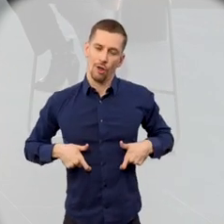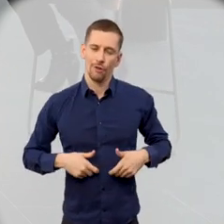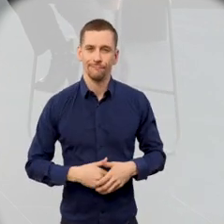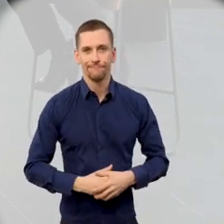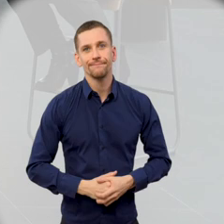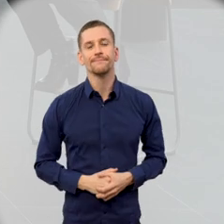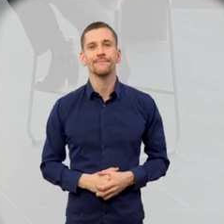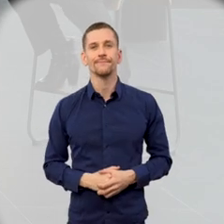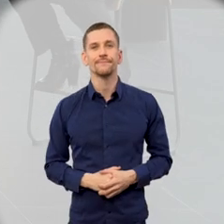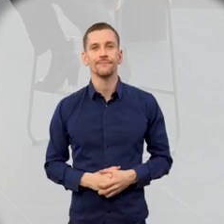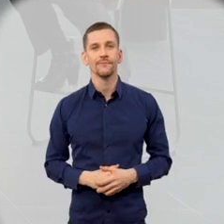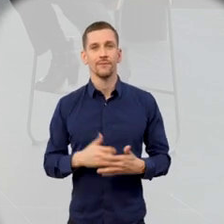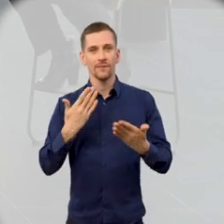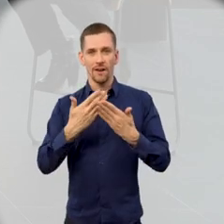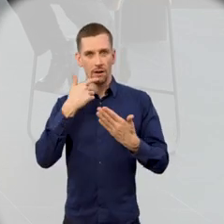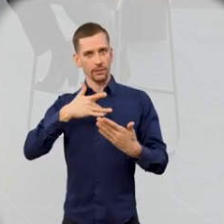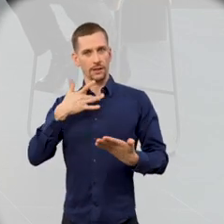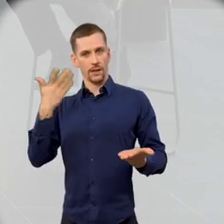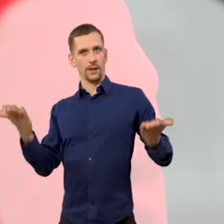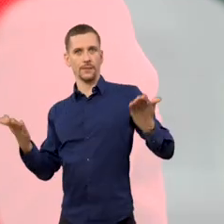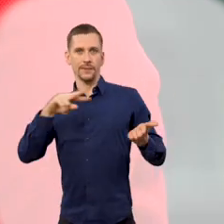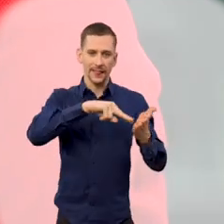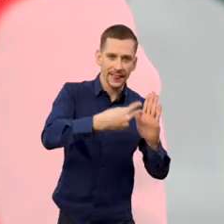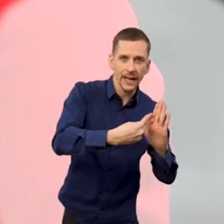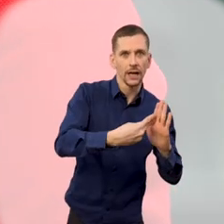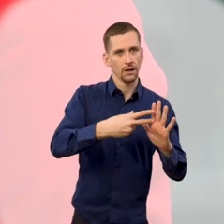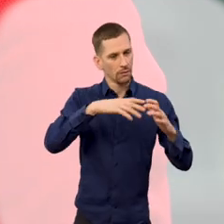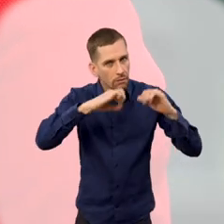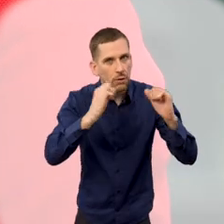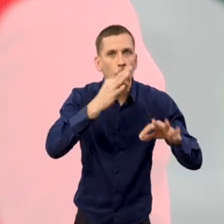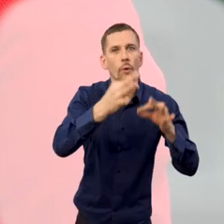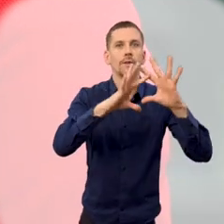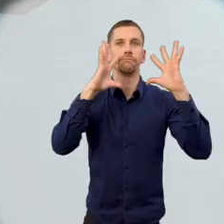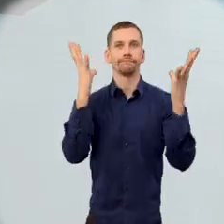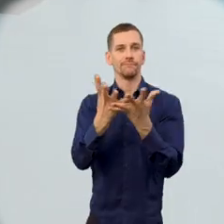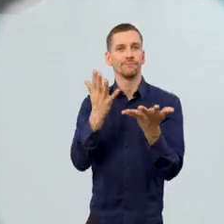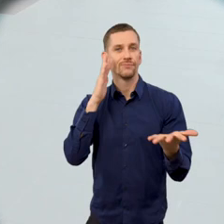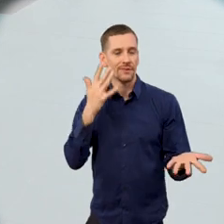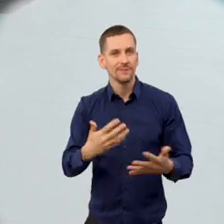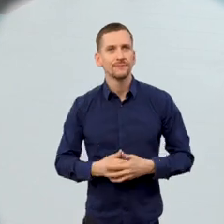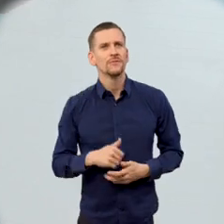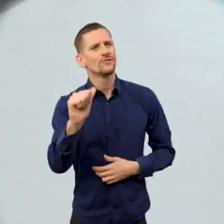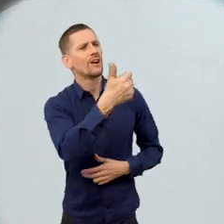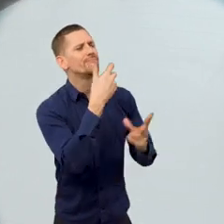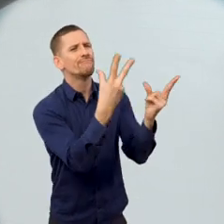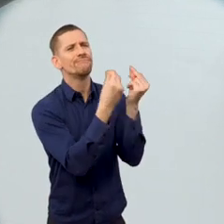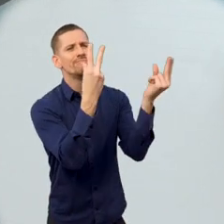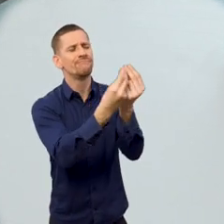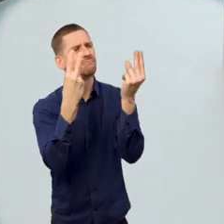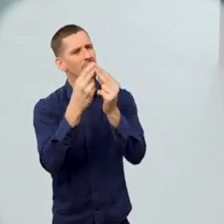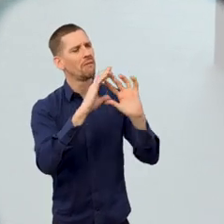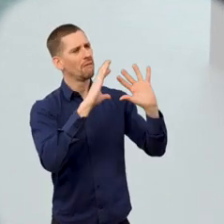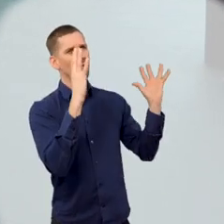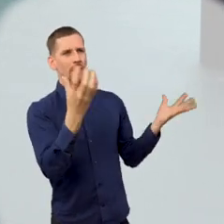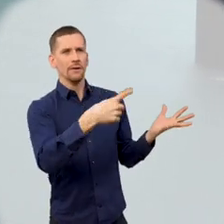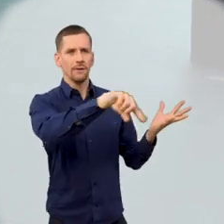de des apprentissages. Et puis, il y a aussi tout le côté technique qui est intéressant. Très bien. Et vous diriez chacun